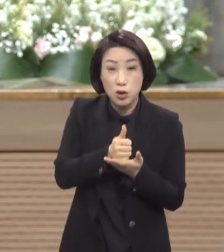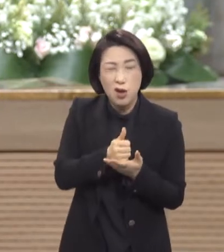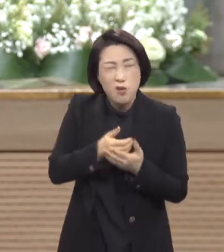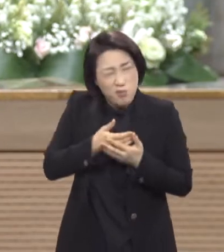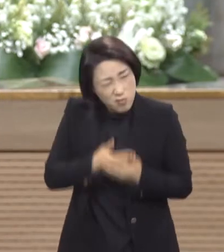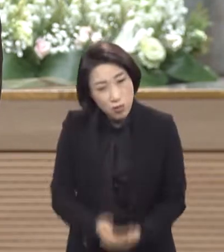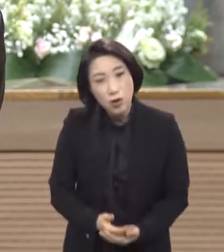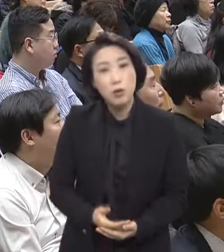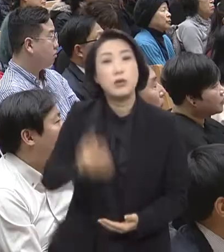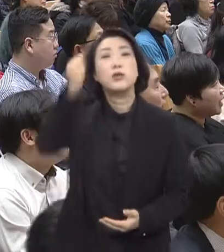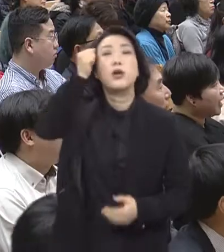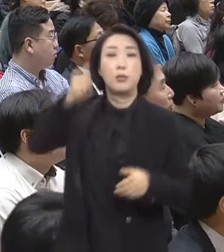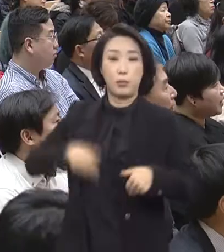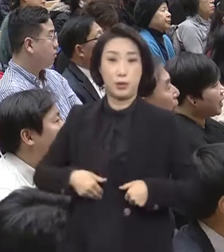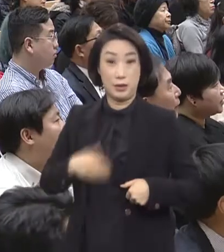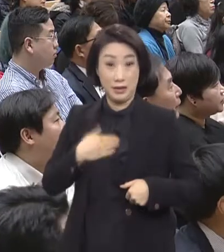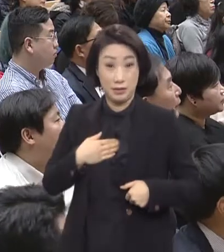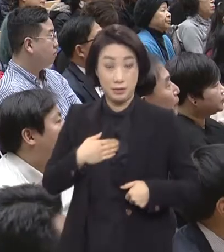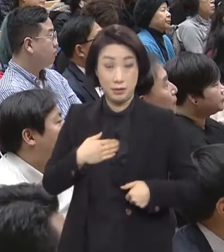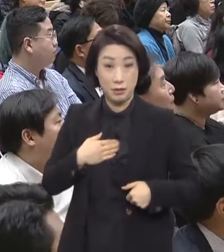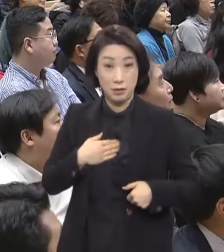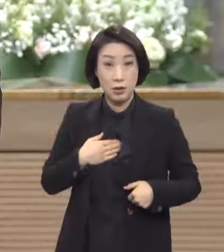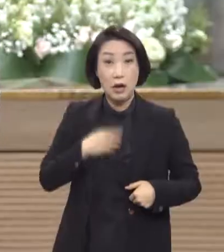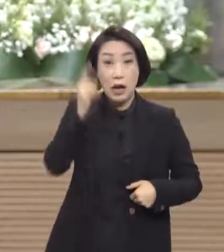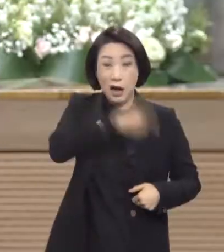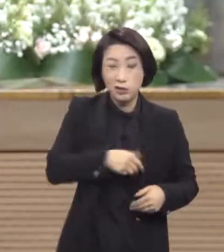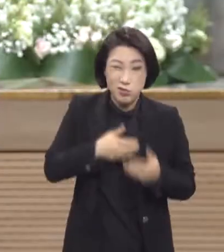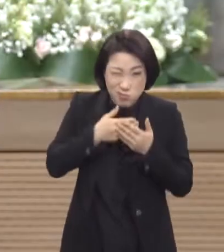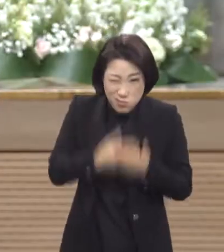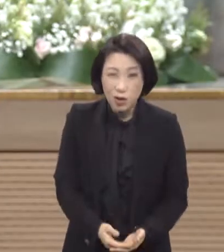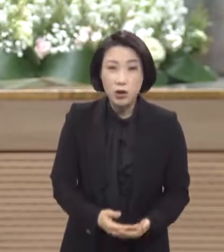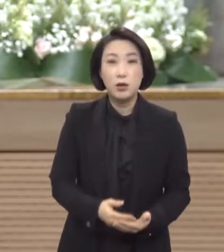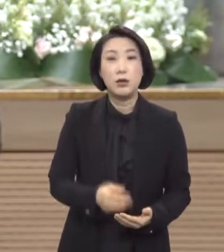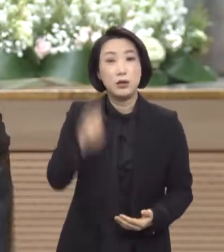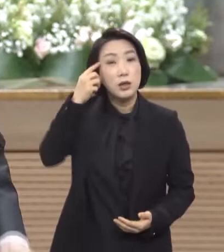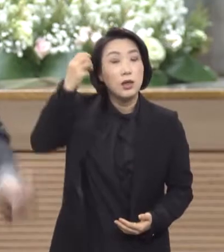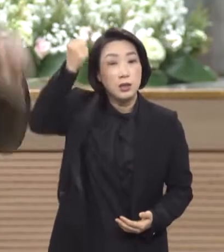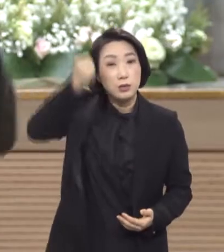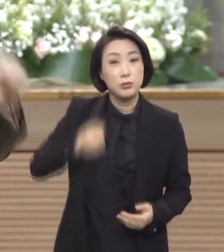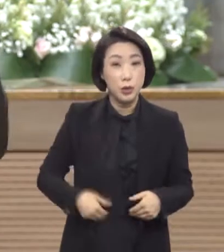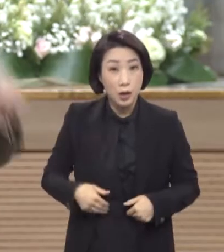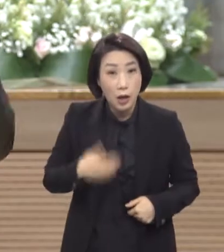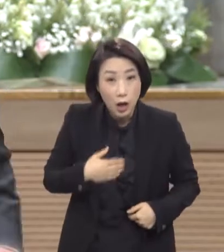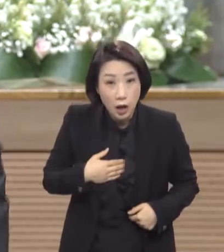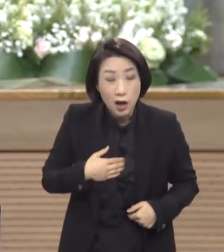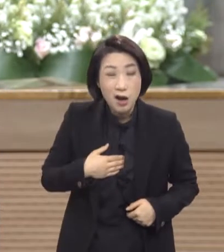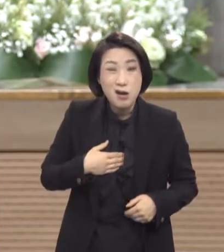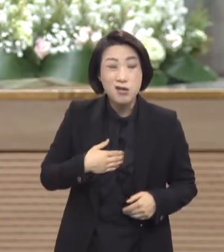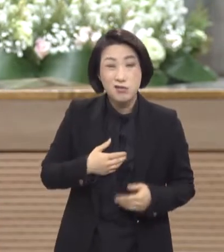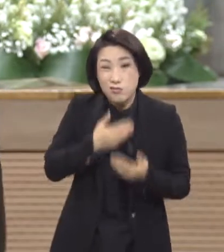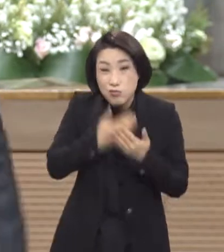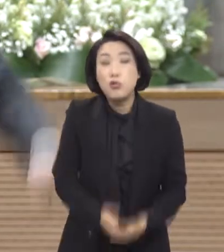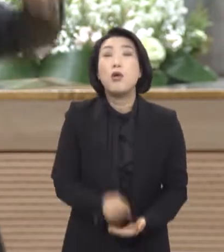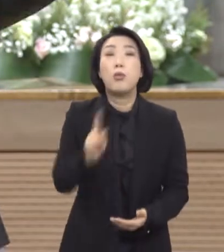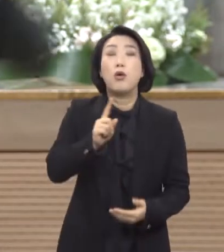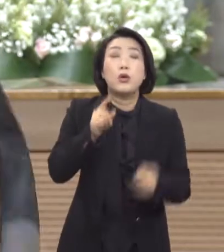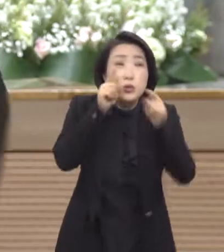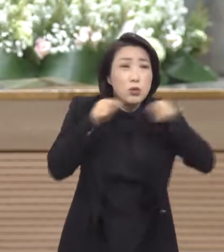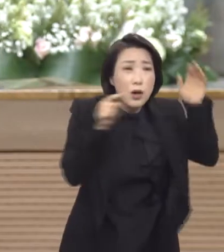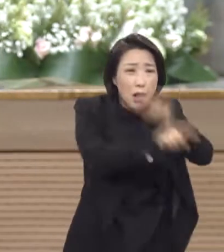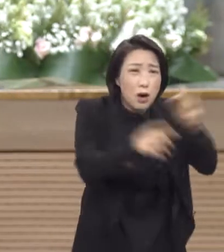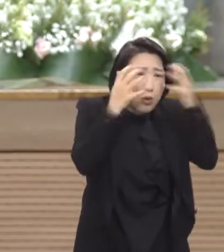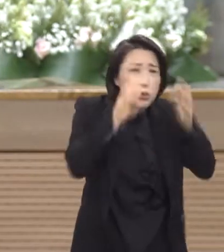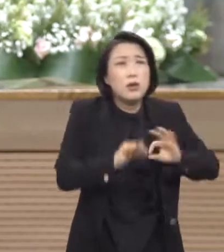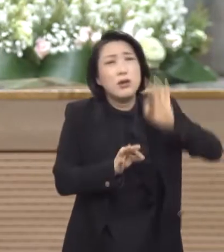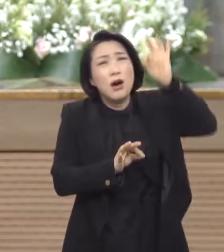크다는 사실을 알아야 되고 불의도 크다는 사실을 알아야 되는데 얼마나 크냐? 지옥에 가서